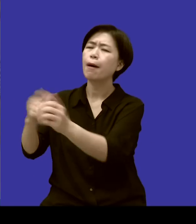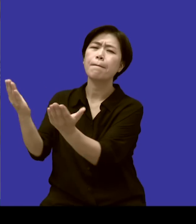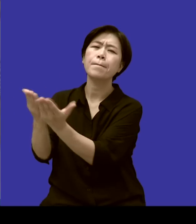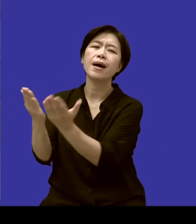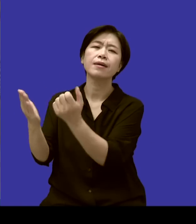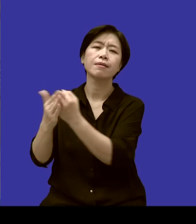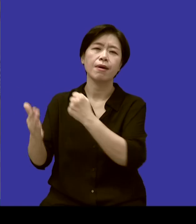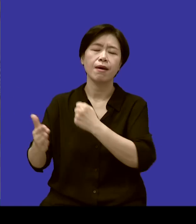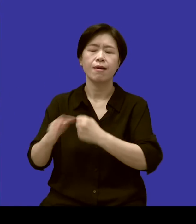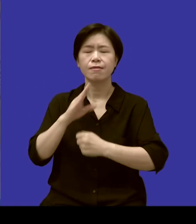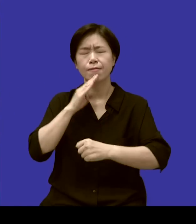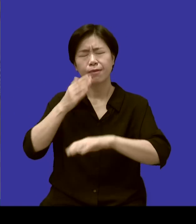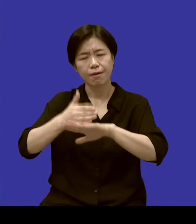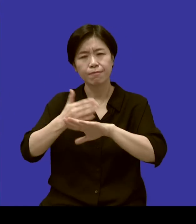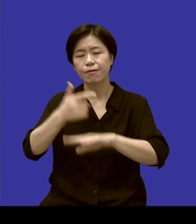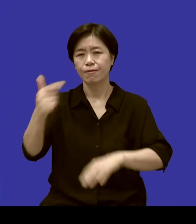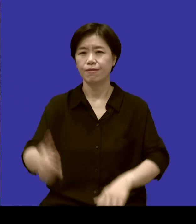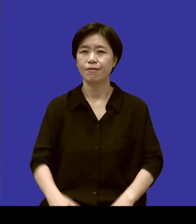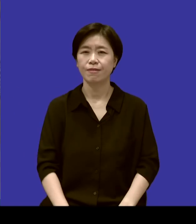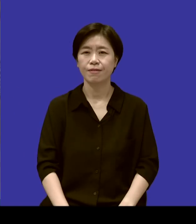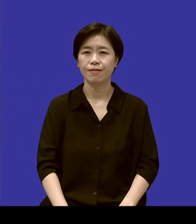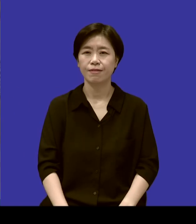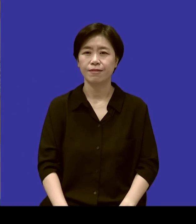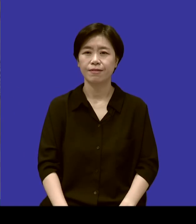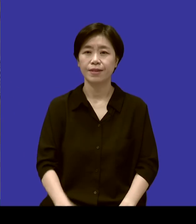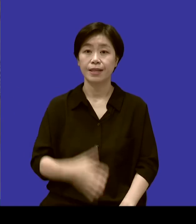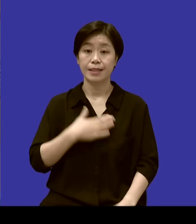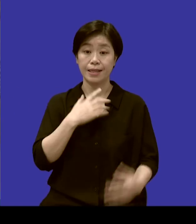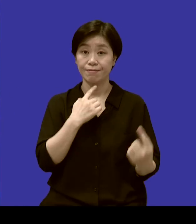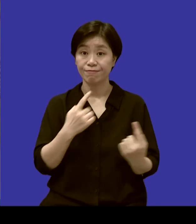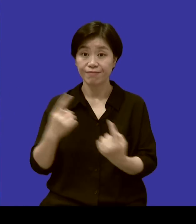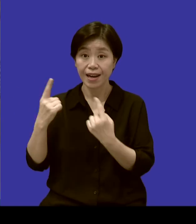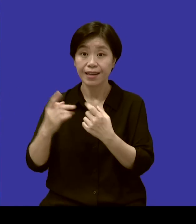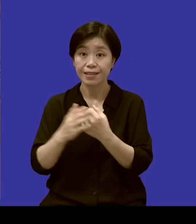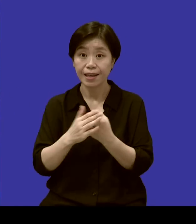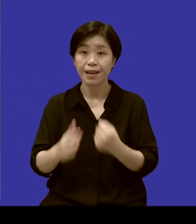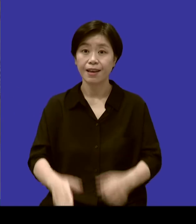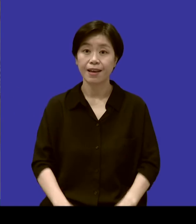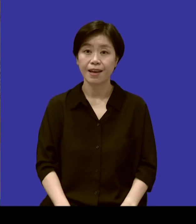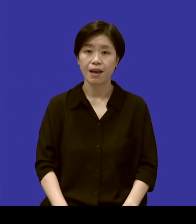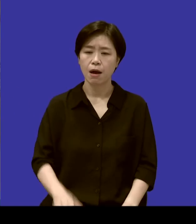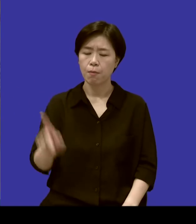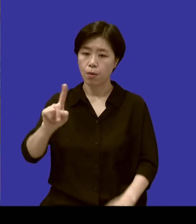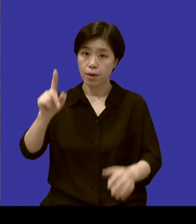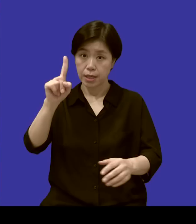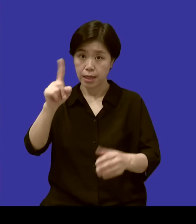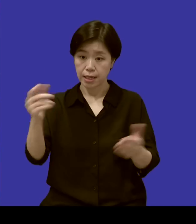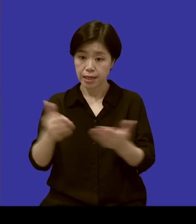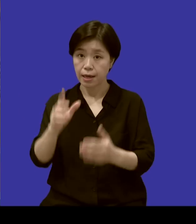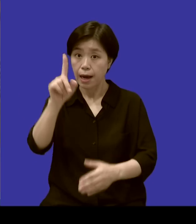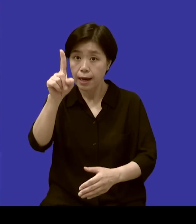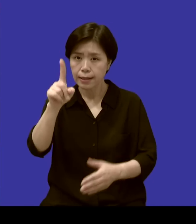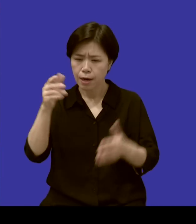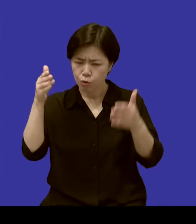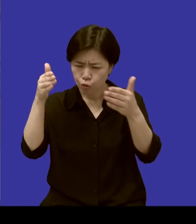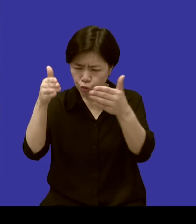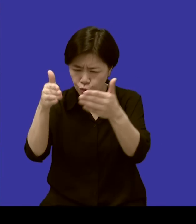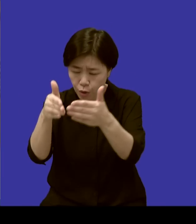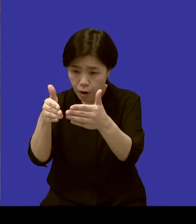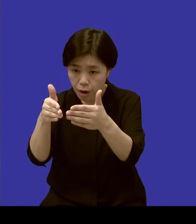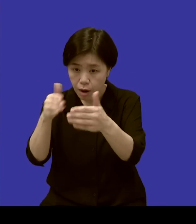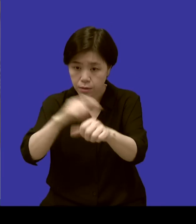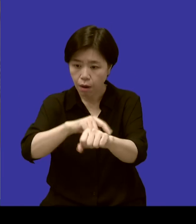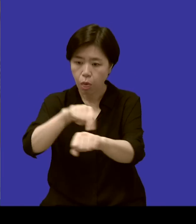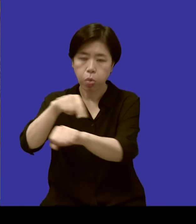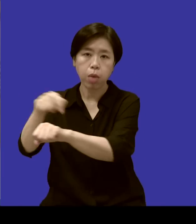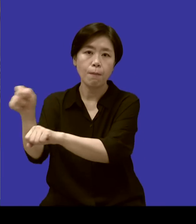1년이 금방금방 지나요. 그렇겠죠. 제가 이제 나이가 먹어보니까 예. 뭐 하나 집중하다 드라마 하나만 해도 1년이 금방 가고. 네네. 그러니까는